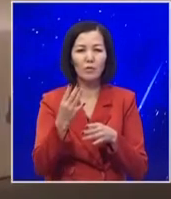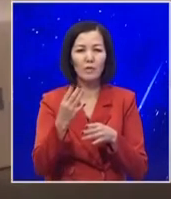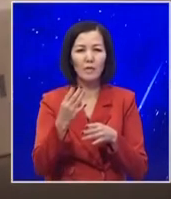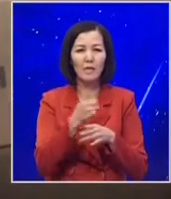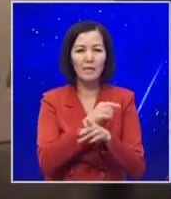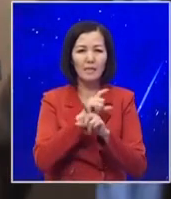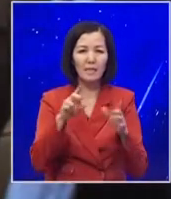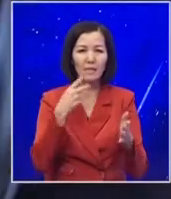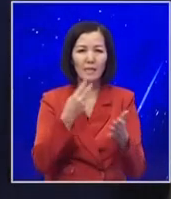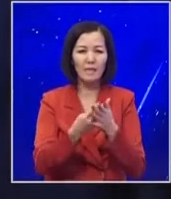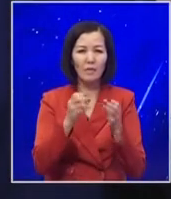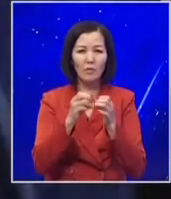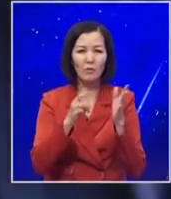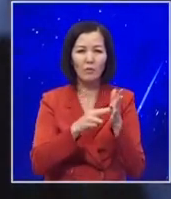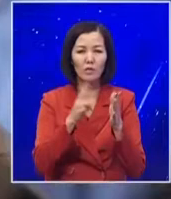5104-ті стационарда,